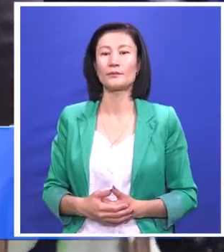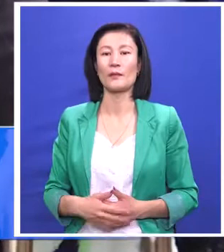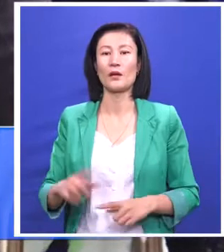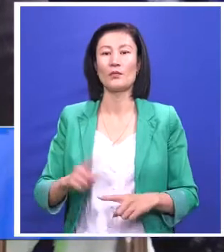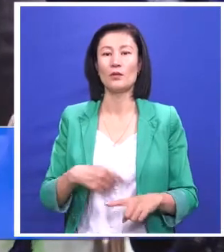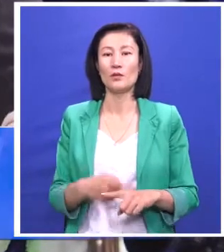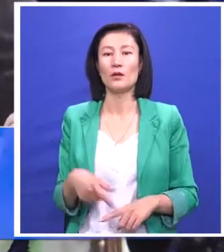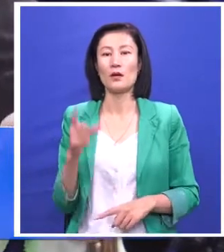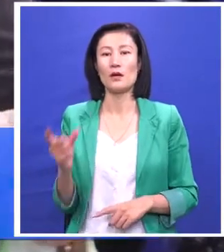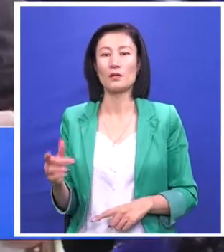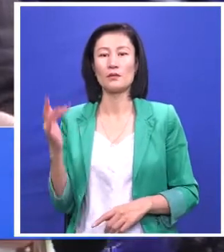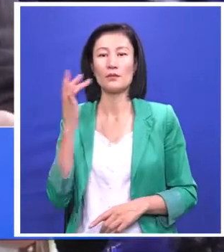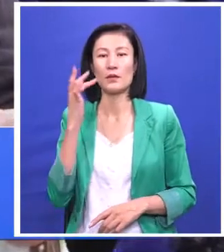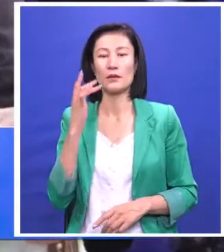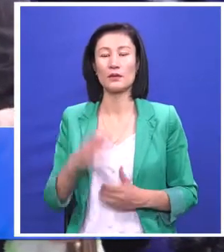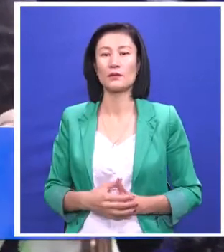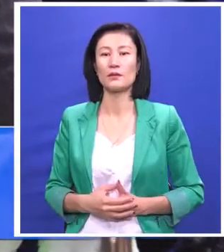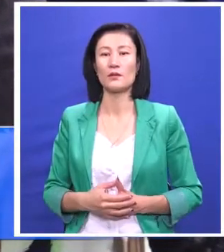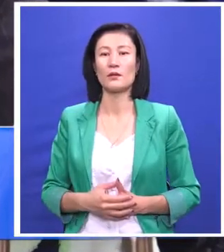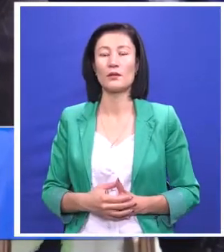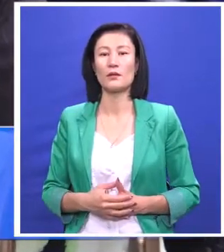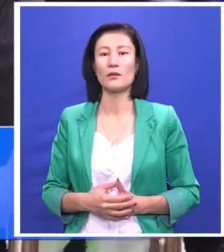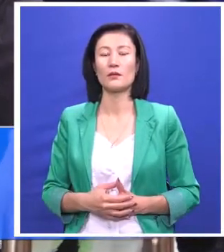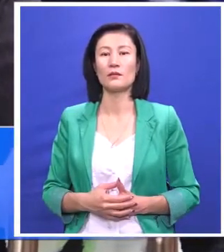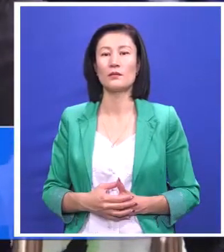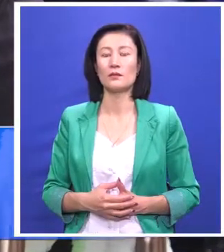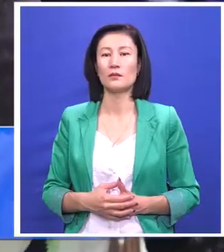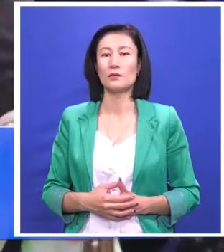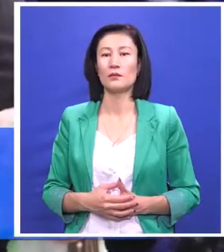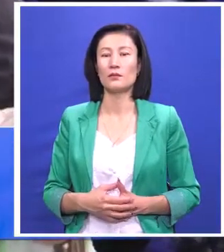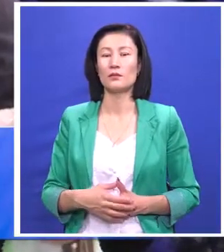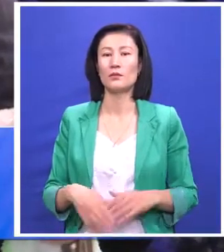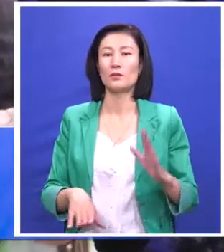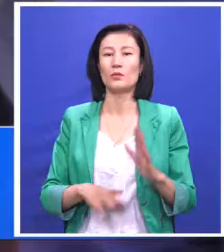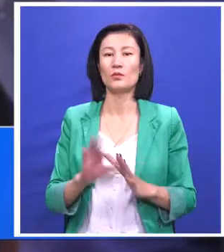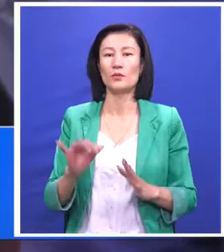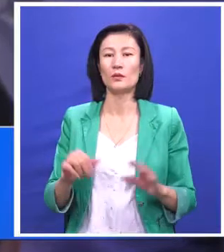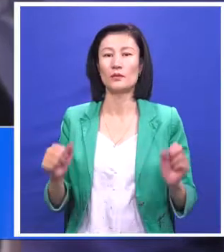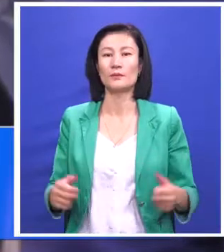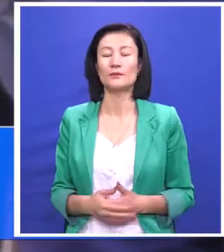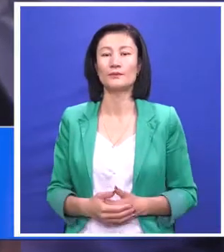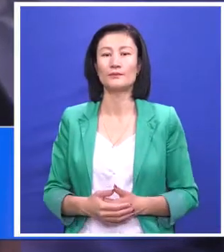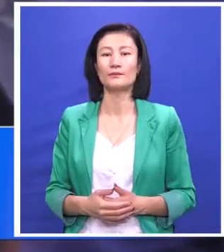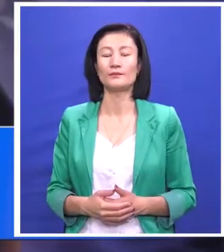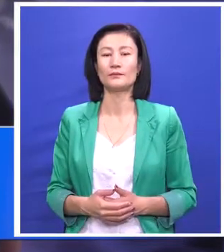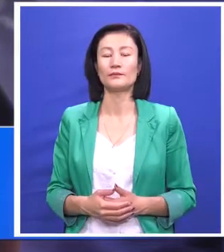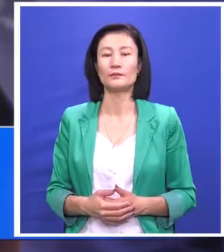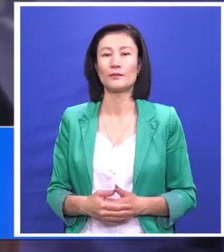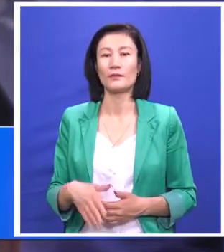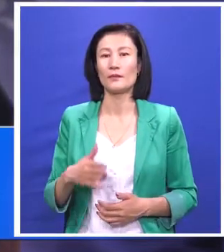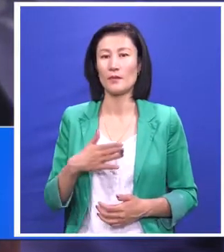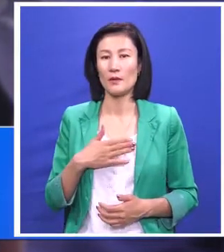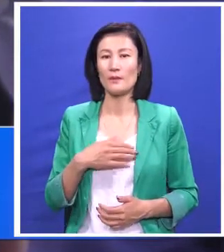бұл азаматқа мәңгілік өмір тілеймін. Арттағысы аман болсын. Өсіп өсін демекшімін. Мұны жақсы көрген адаммен біз